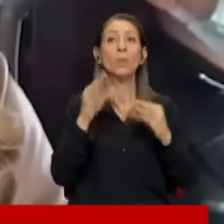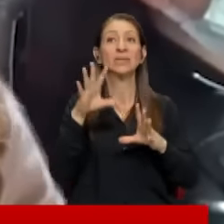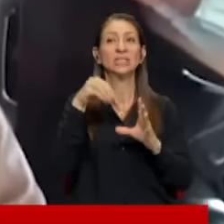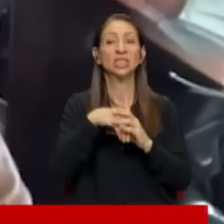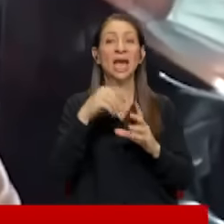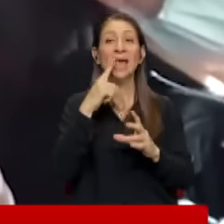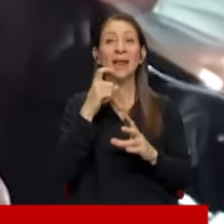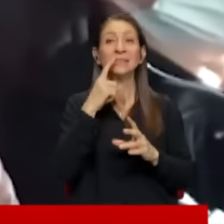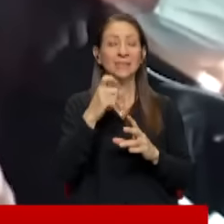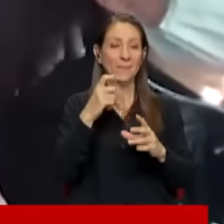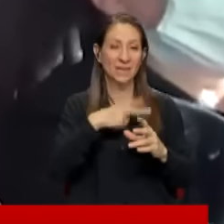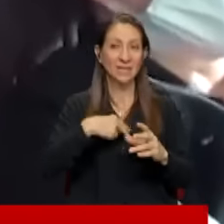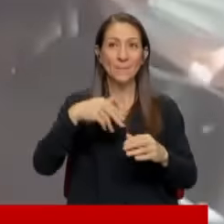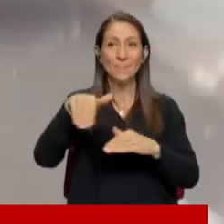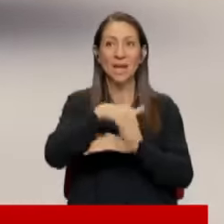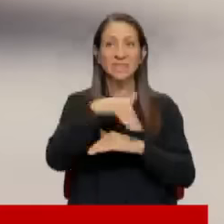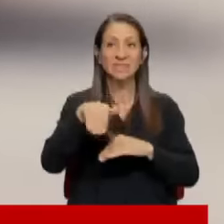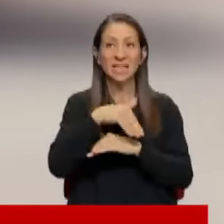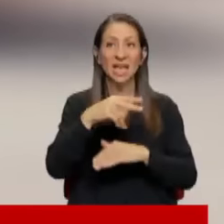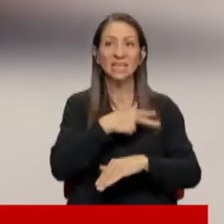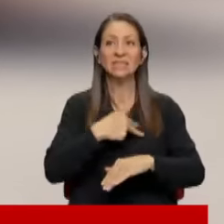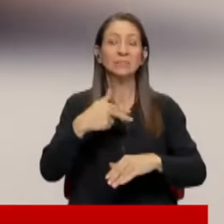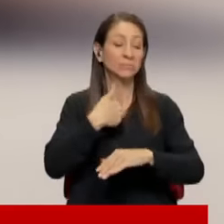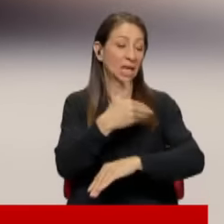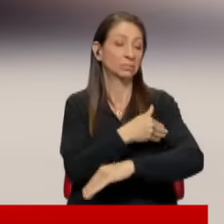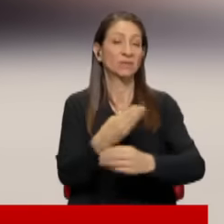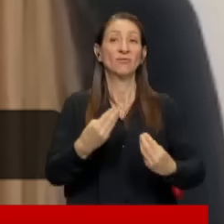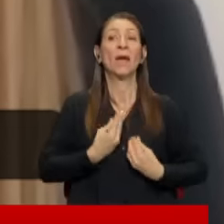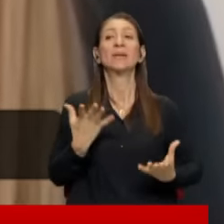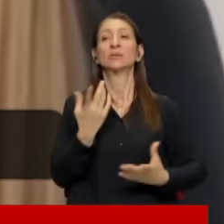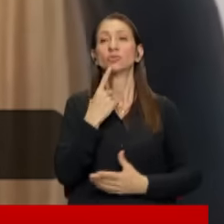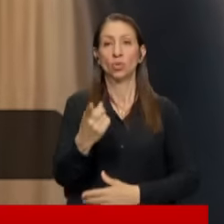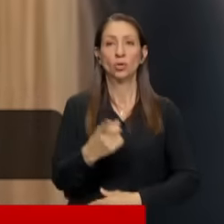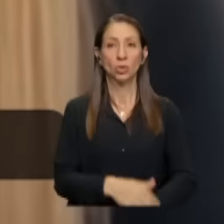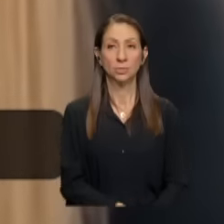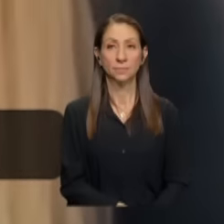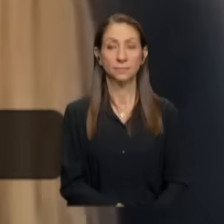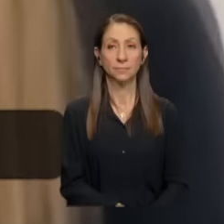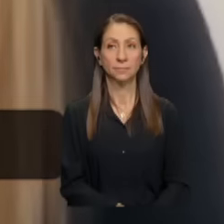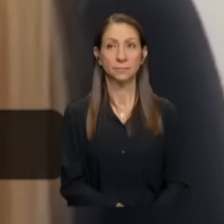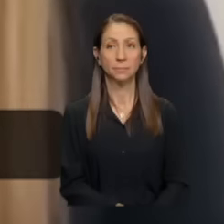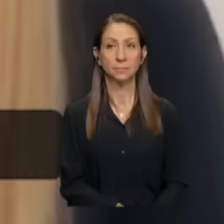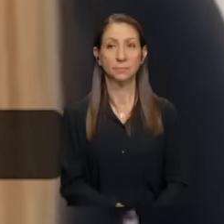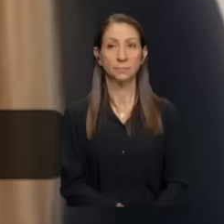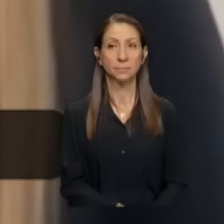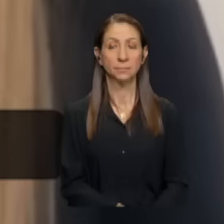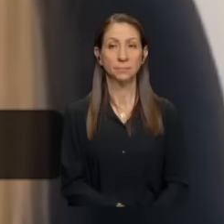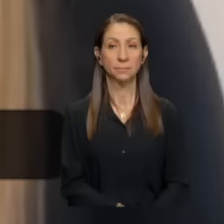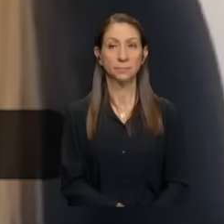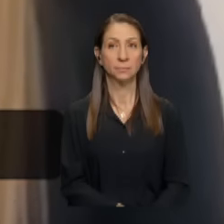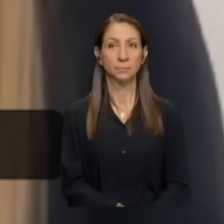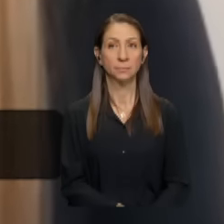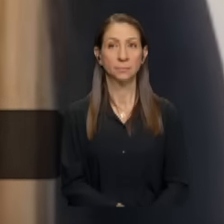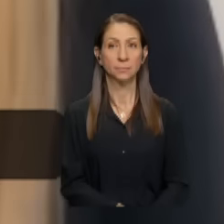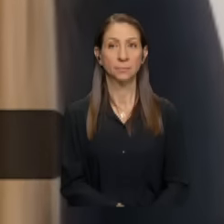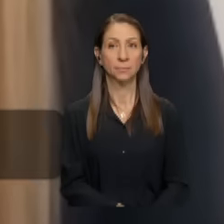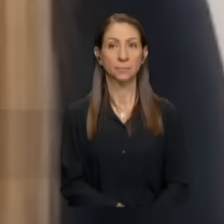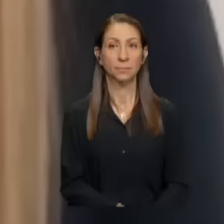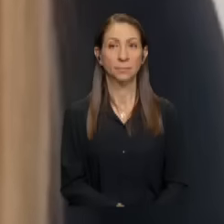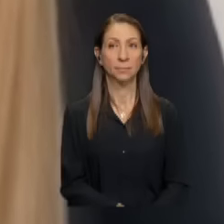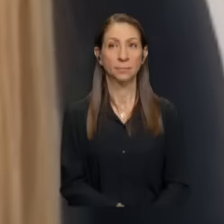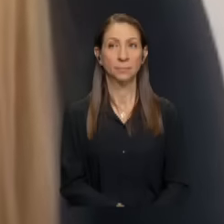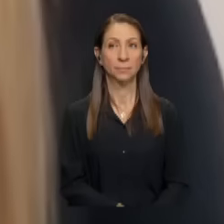için Elazığ Belediyesi'nin mahallesine hizmet getirmediğini söylüyor. Tüm mahalle sakinlerimin arkamda oy verdiler ve karşılığında hizmet